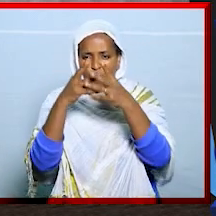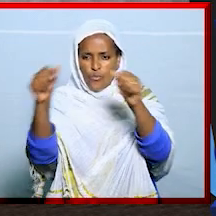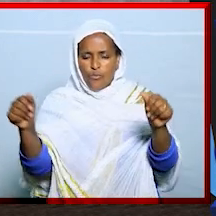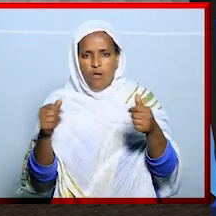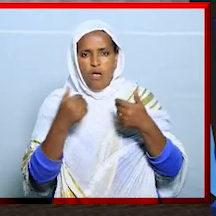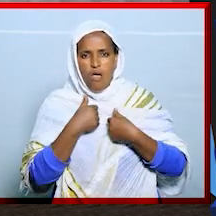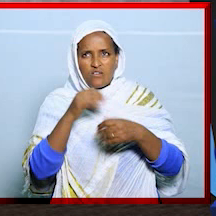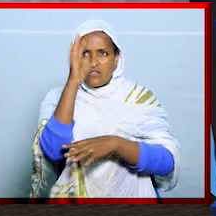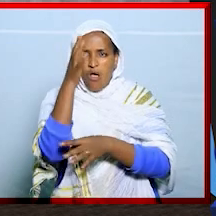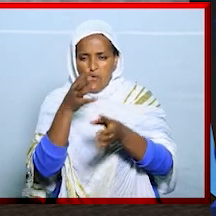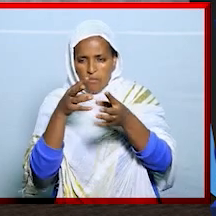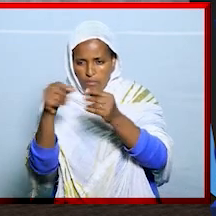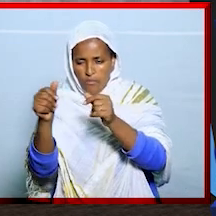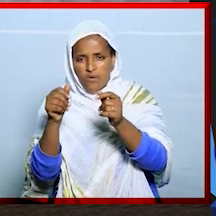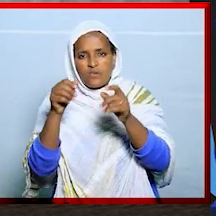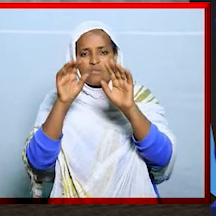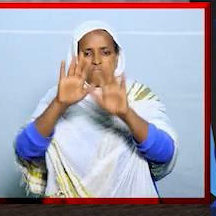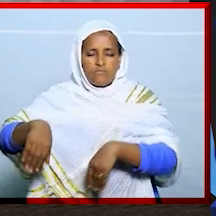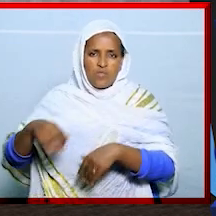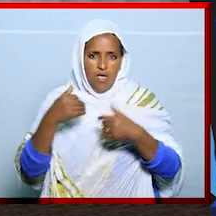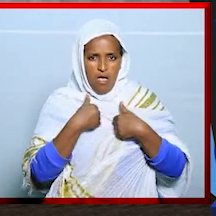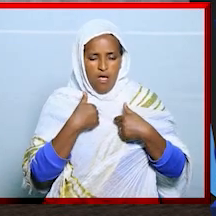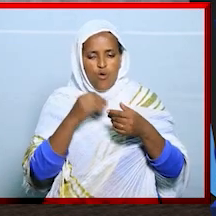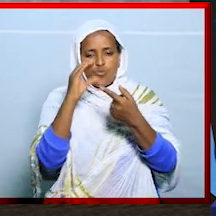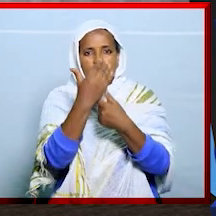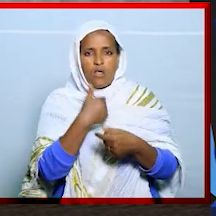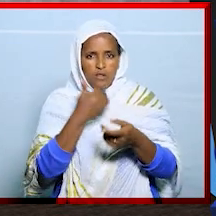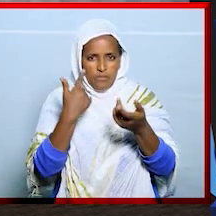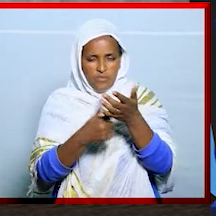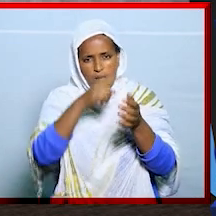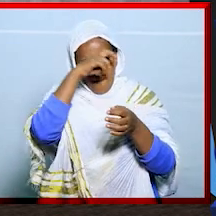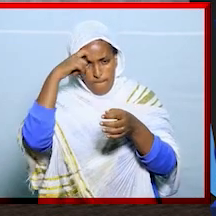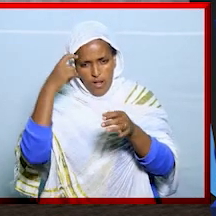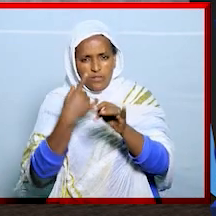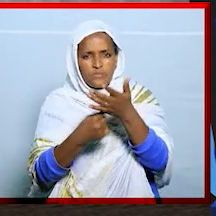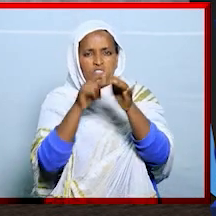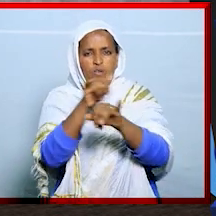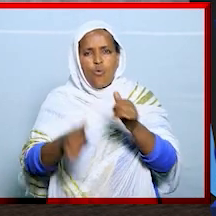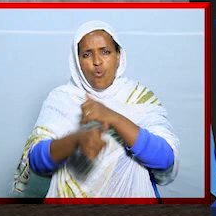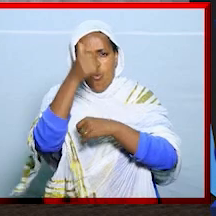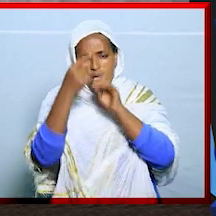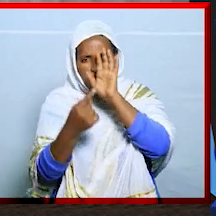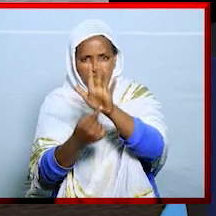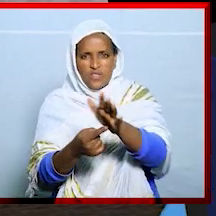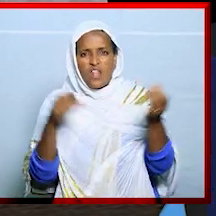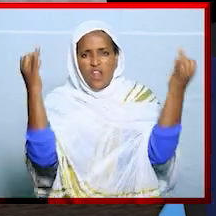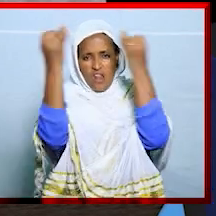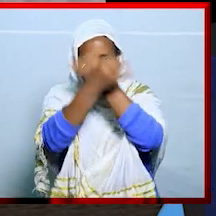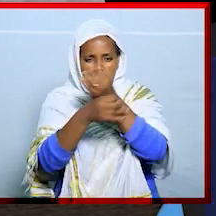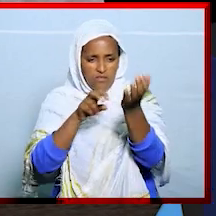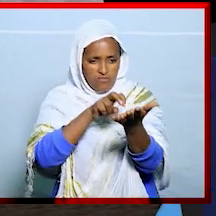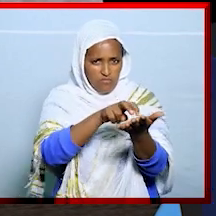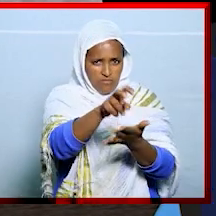ሁሉ የሚቀሩበት ሁኔታ አለ። በጫካ መሀልም ጠፍተው የሚቀሩበት ሁኔታ ነበረ፣ በበረሃም እንደዚሁ። እና ዋና ምልክቶቹ